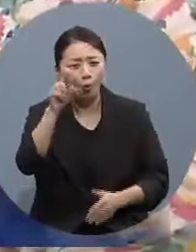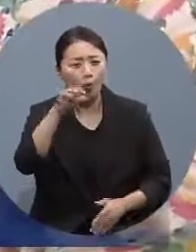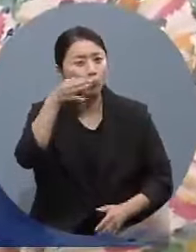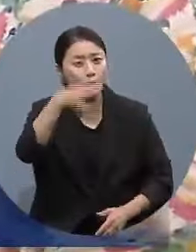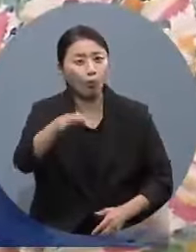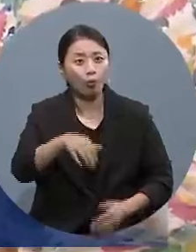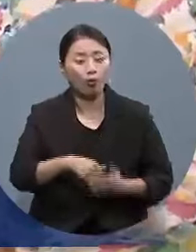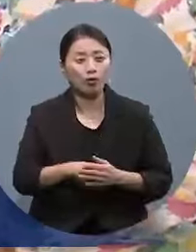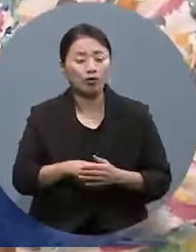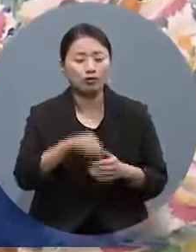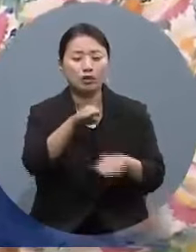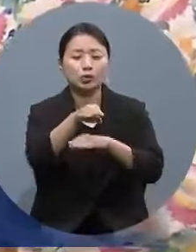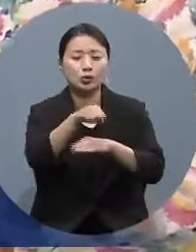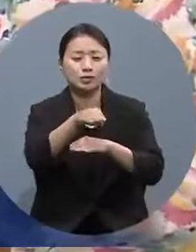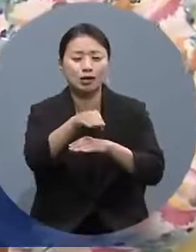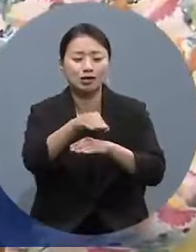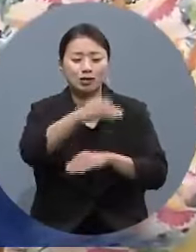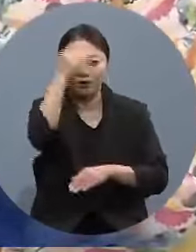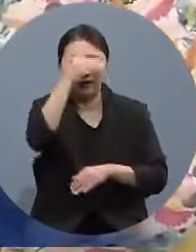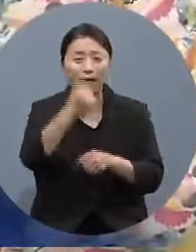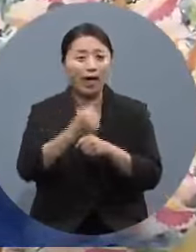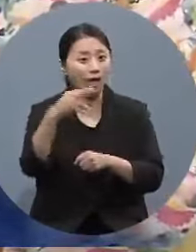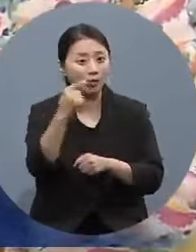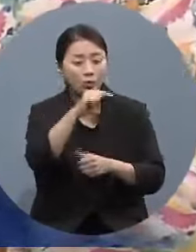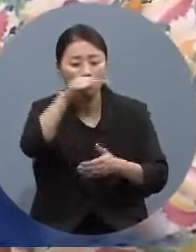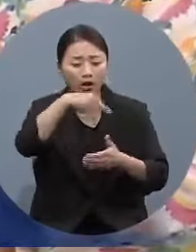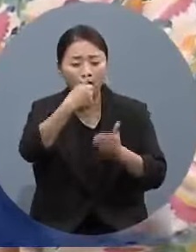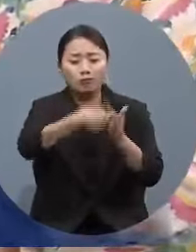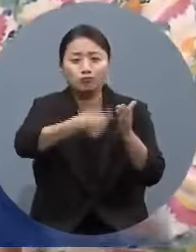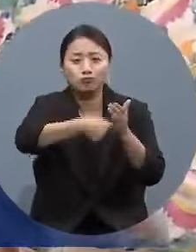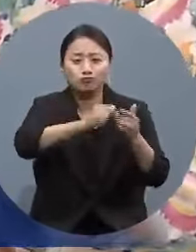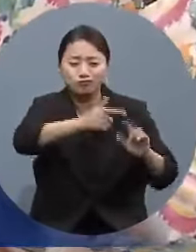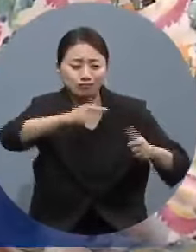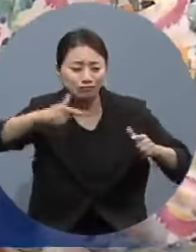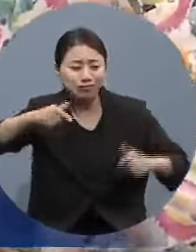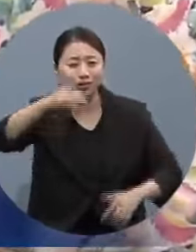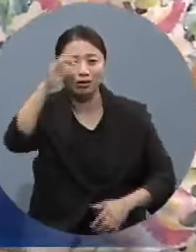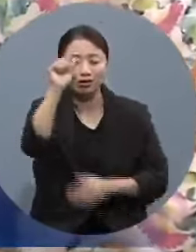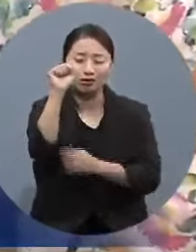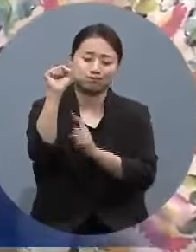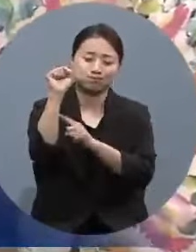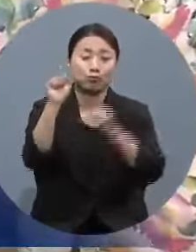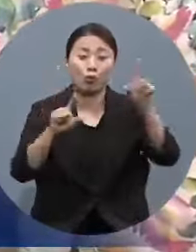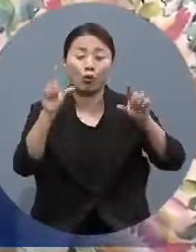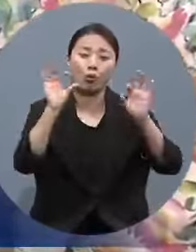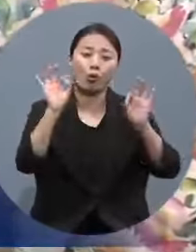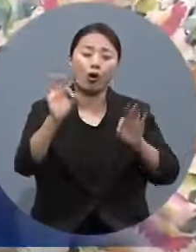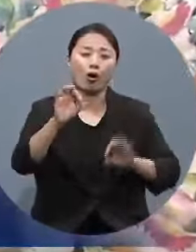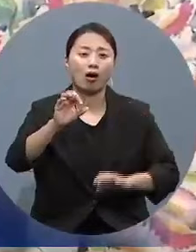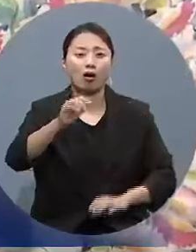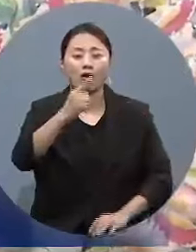하잖아요. 자동차를 견학을 하고 그래도. 근데 이렇게 조형물을 이렇게 딱 해놓으니까